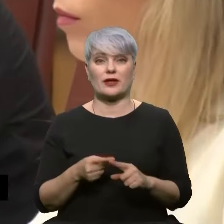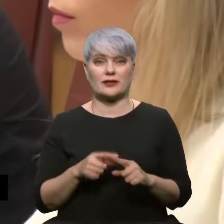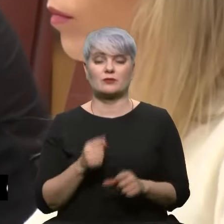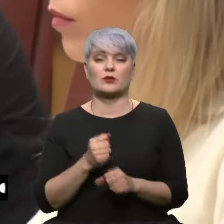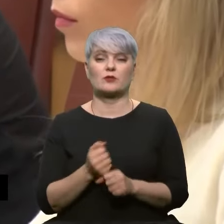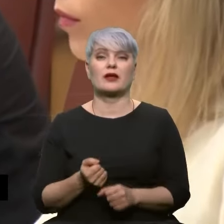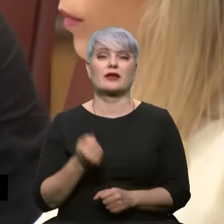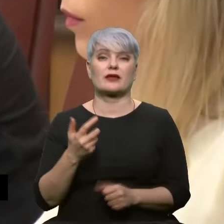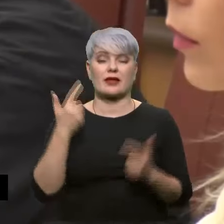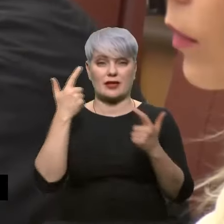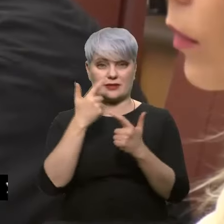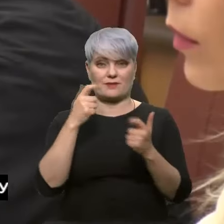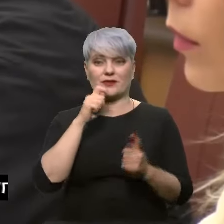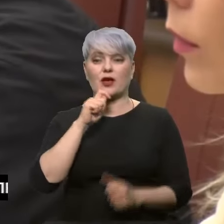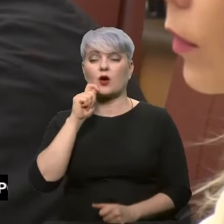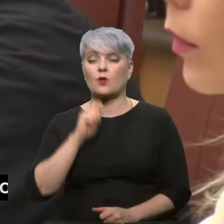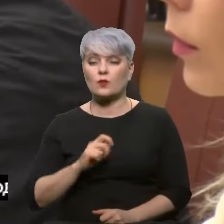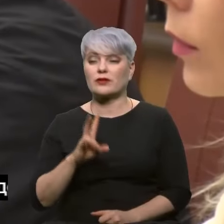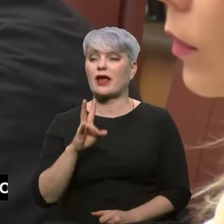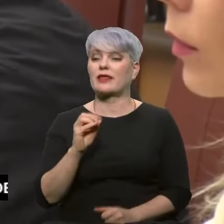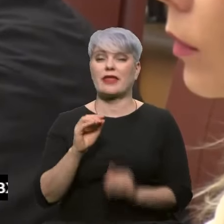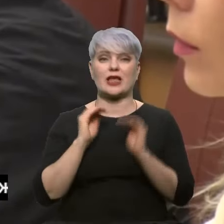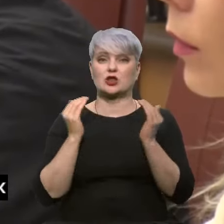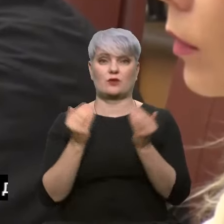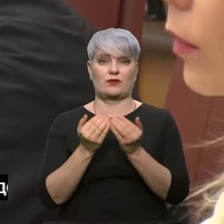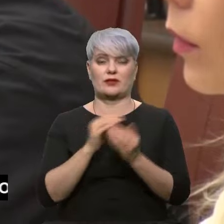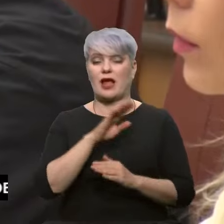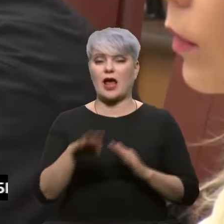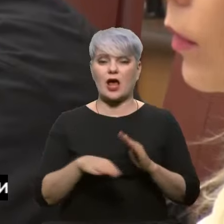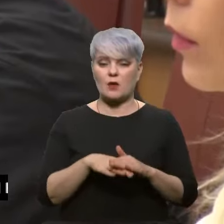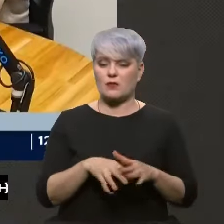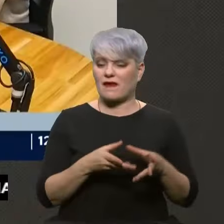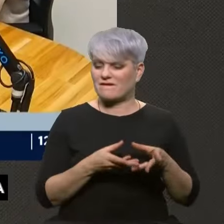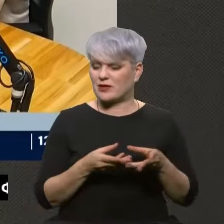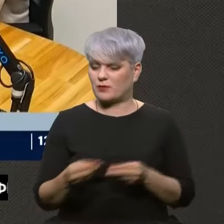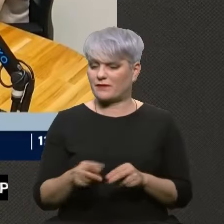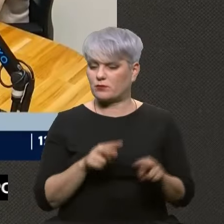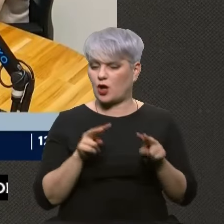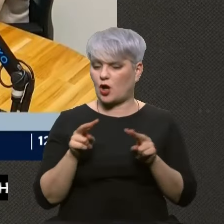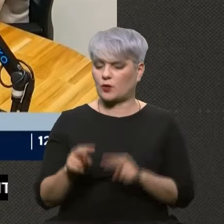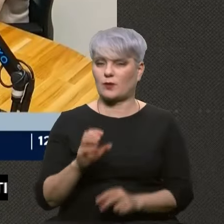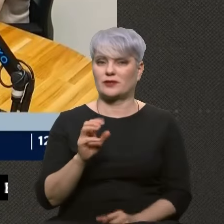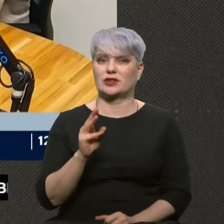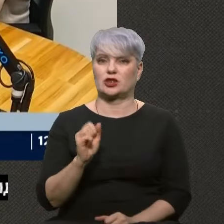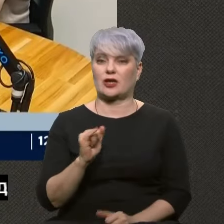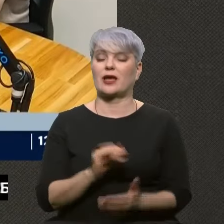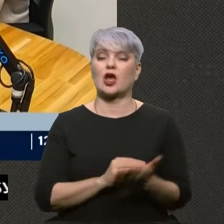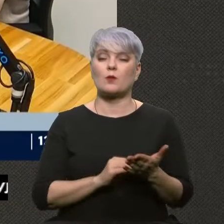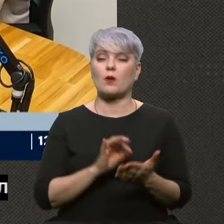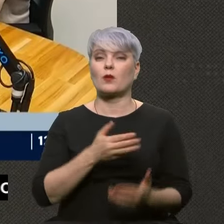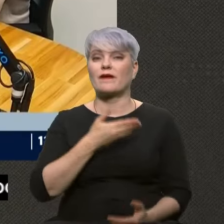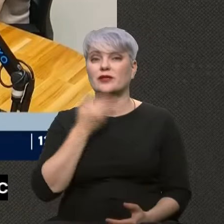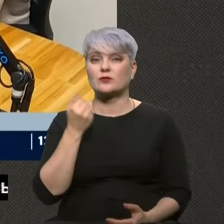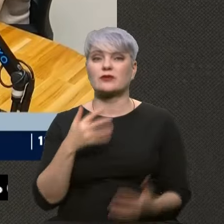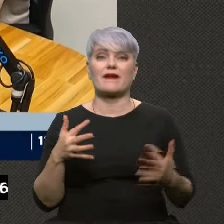кілька заяв. Сказав, що Україна не суверенна і перебуває під тотальним впливом і контролем США. Та повторив про відсутність